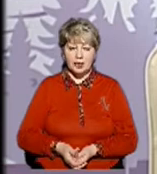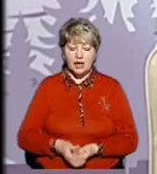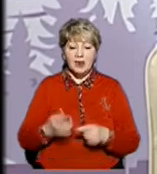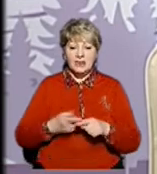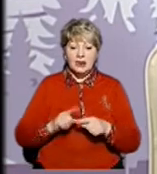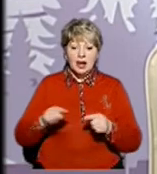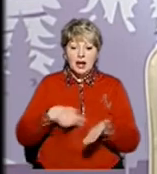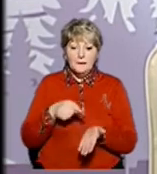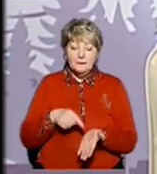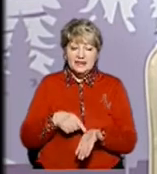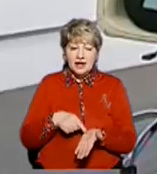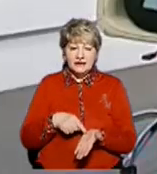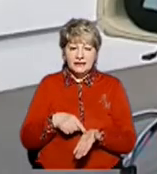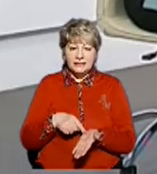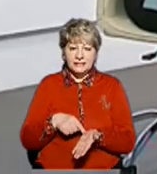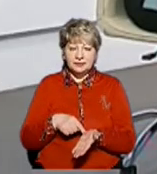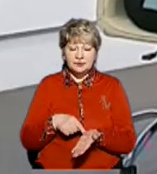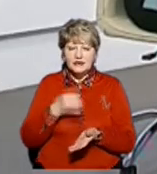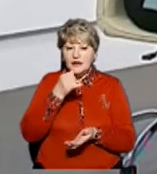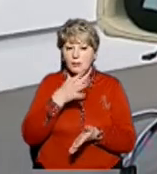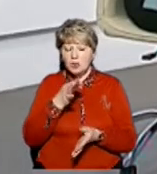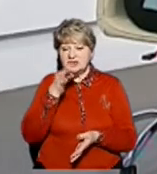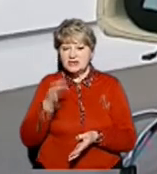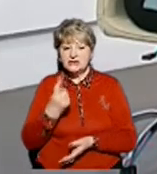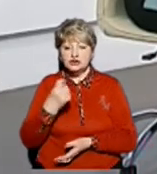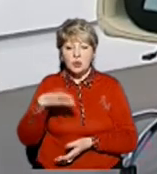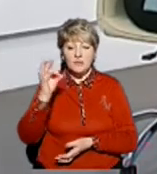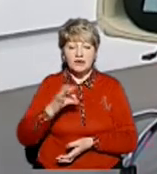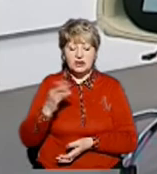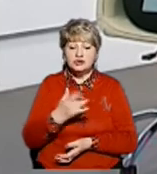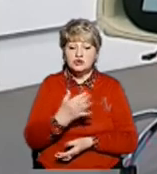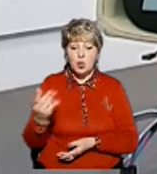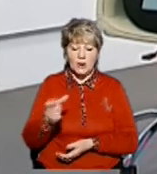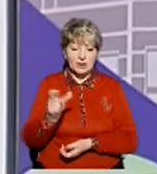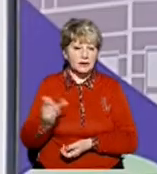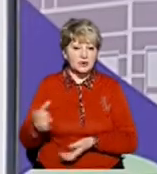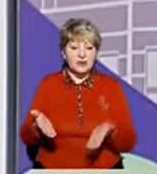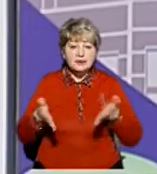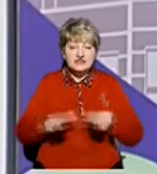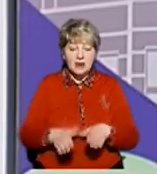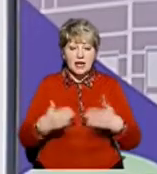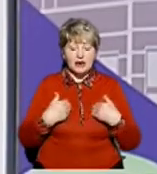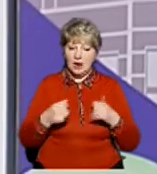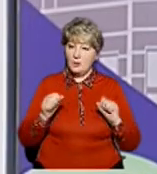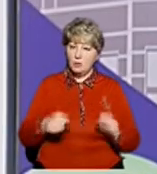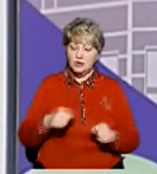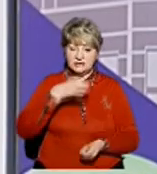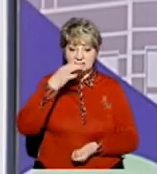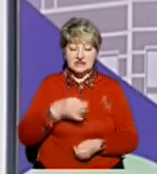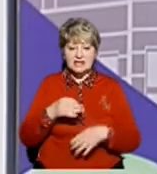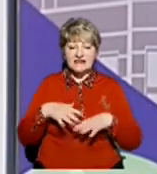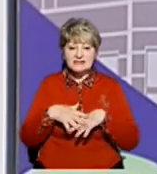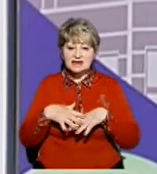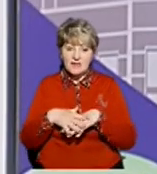Дане питання, воно не може сказати 100%, скільки людей залишилось. Я можу назвати